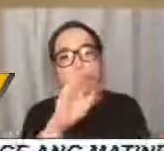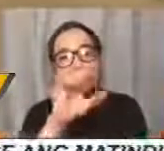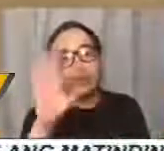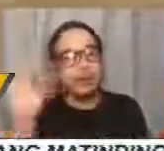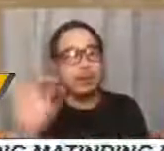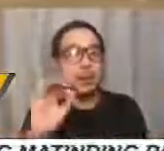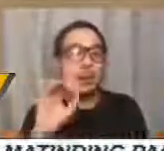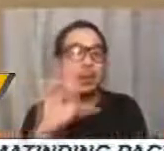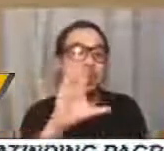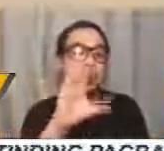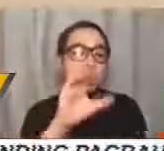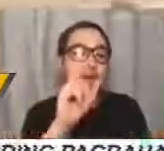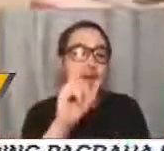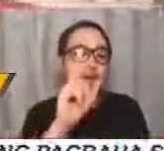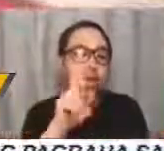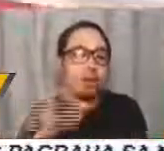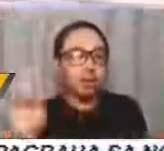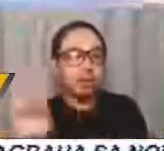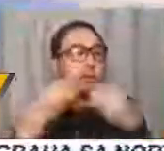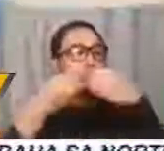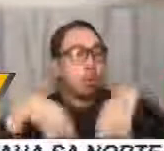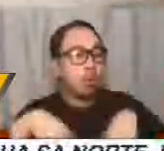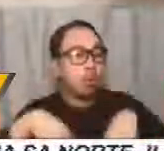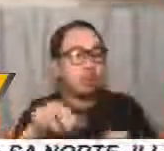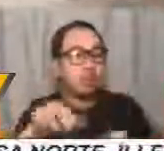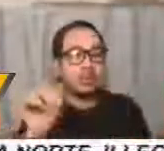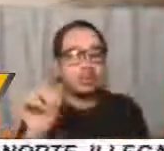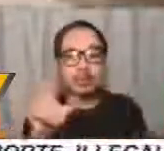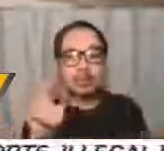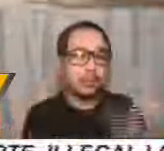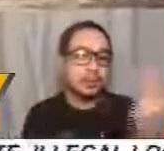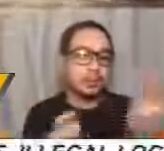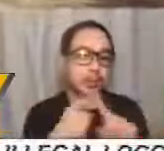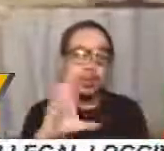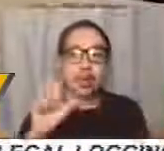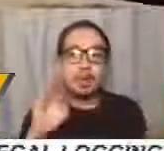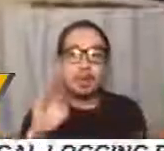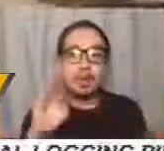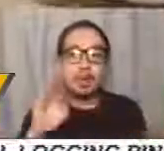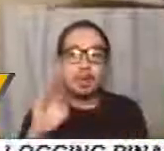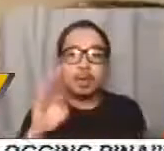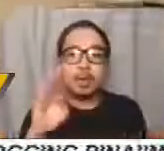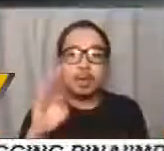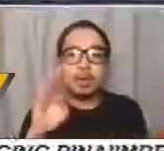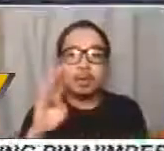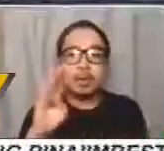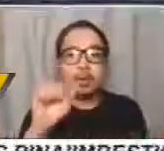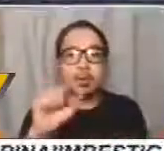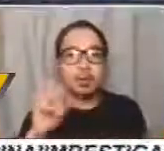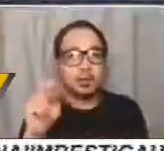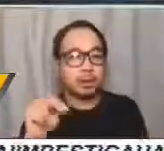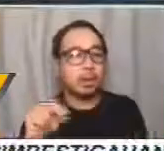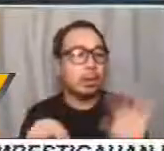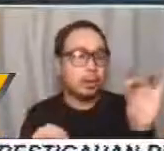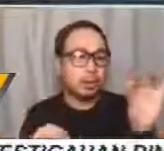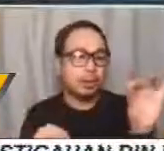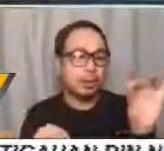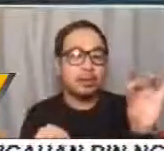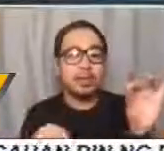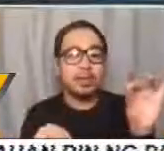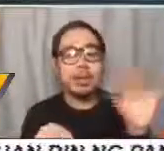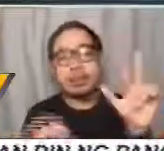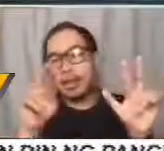sirkumstansya ng pagkamatay ng itong mga kababayan natin. Okay, sir, pagdating naman po sa sektor ng agrikultura